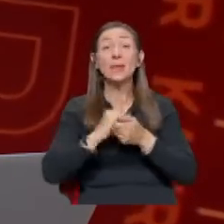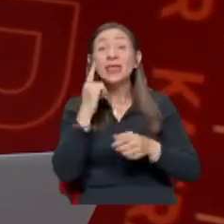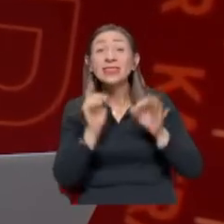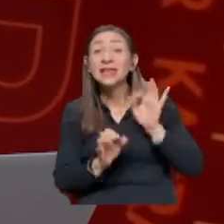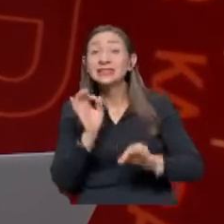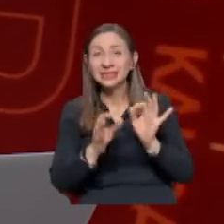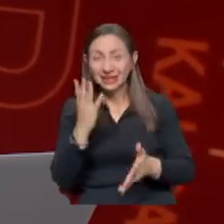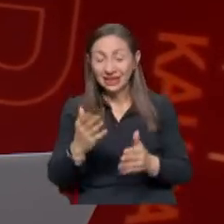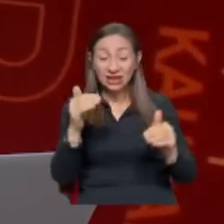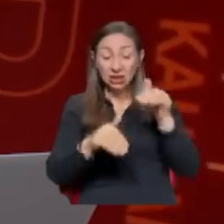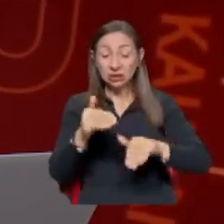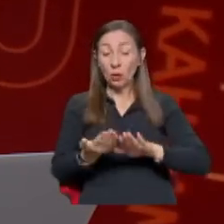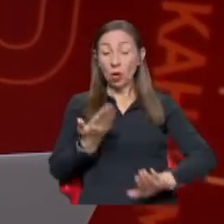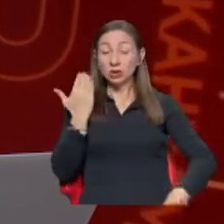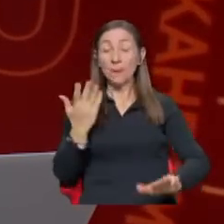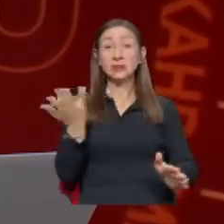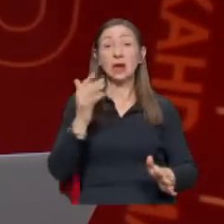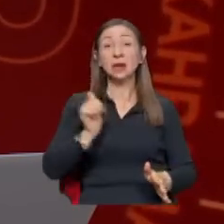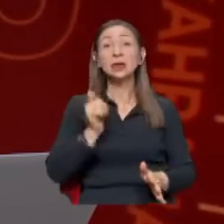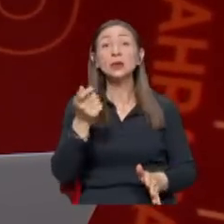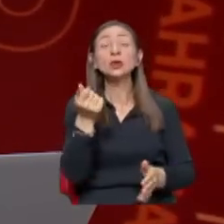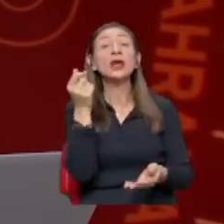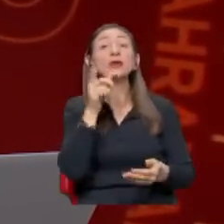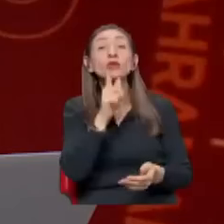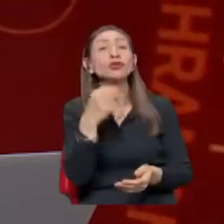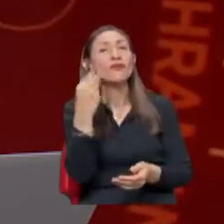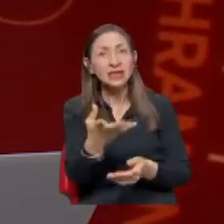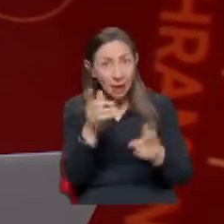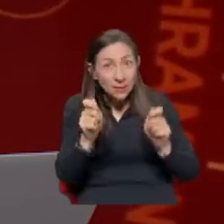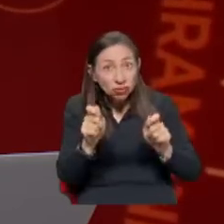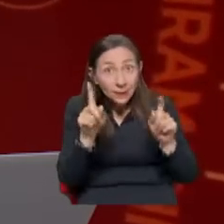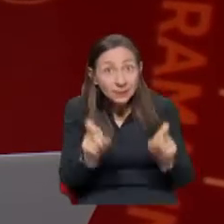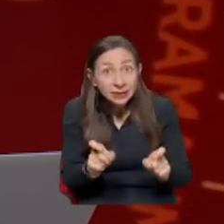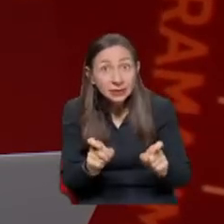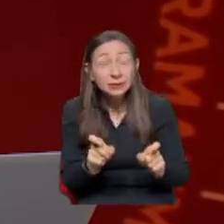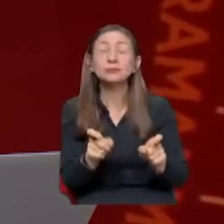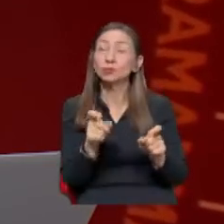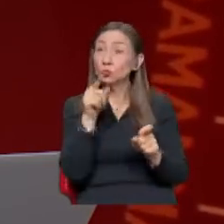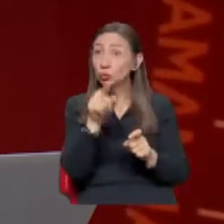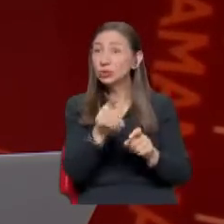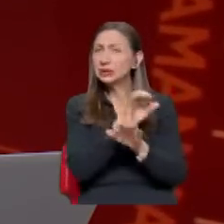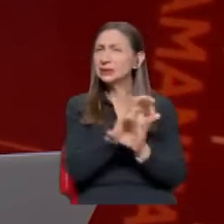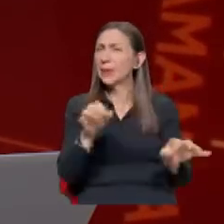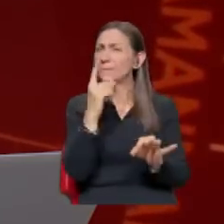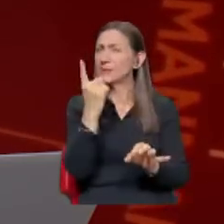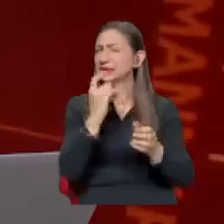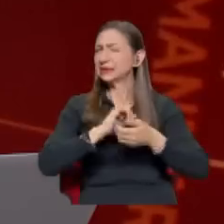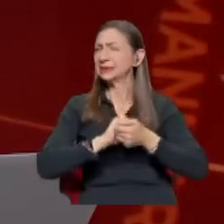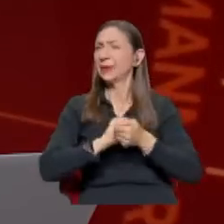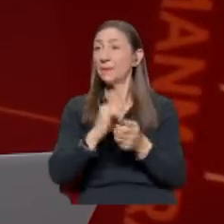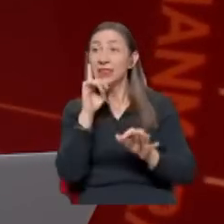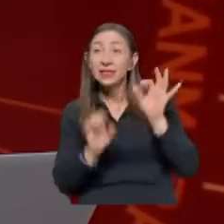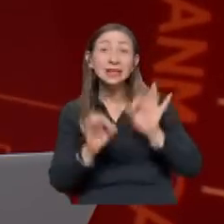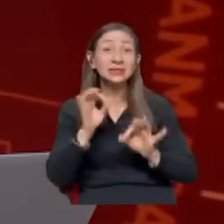testi. Seçim öncesi mesela asgari ücrete verilen vaatler yerine getirilecek mi? Bu tam bir samimiyet